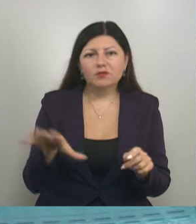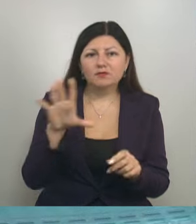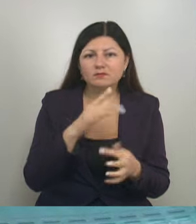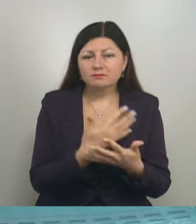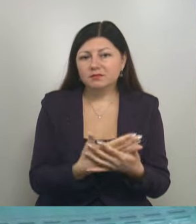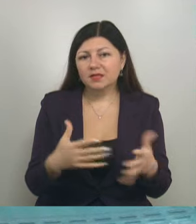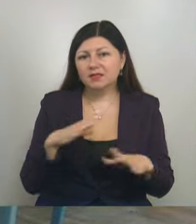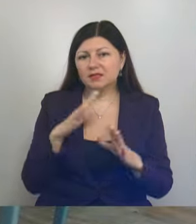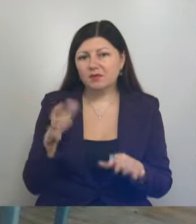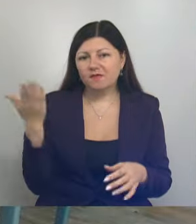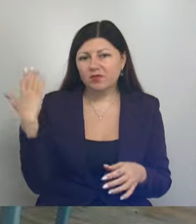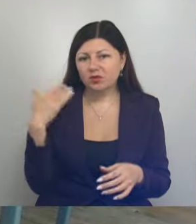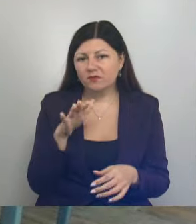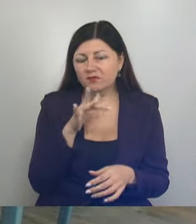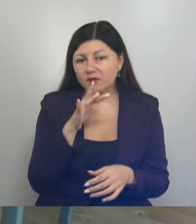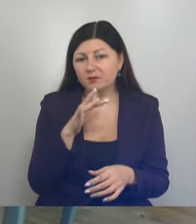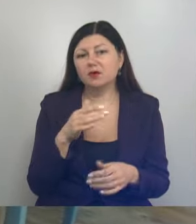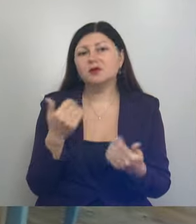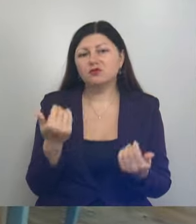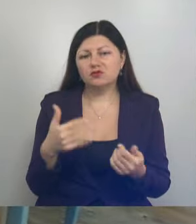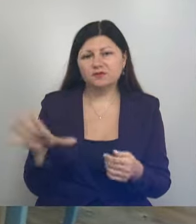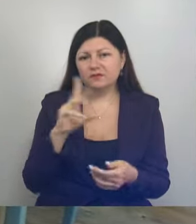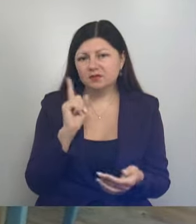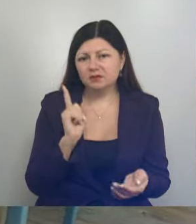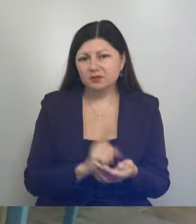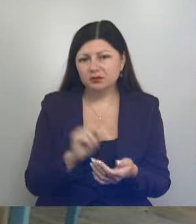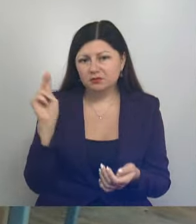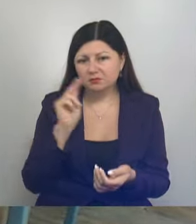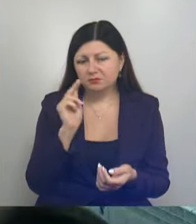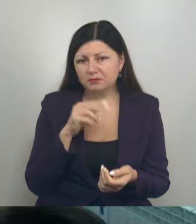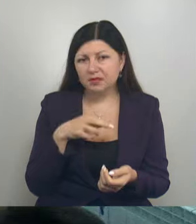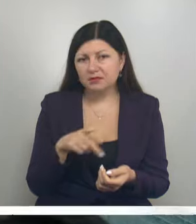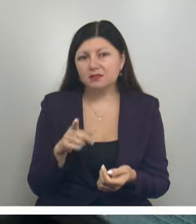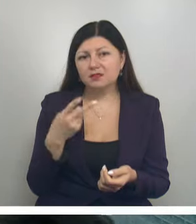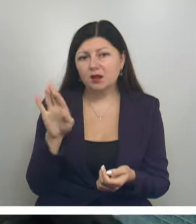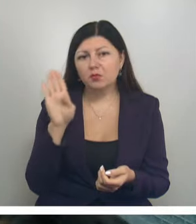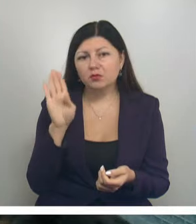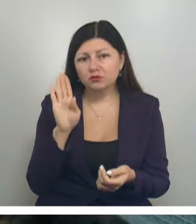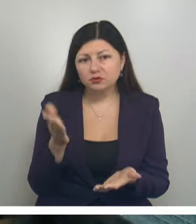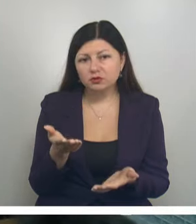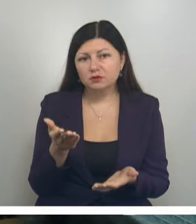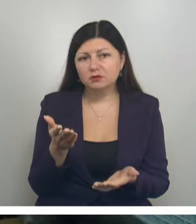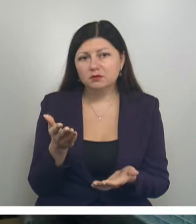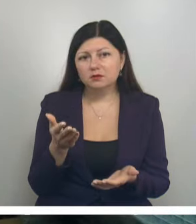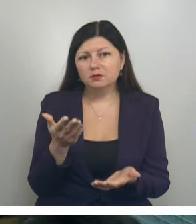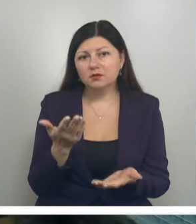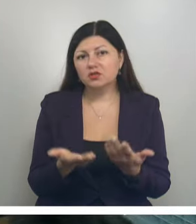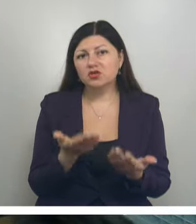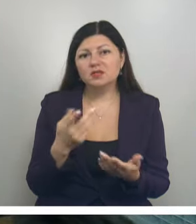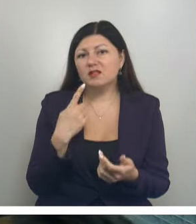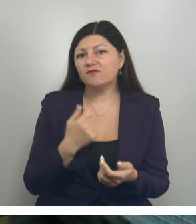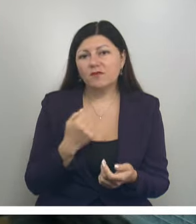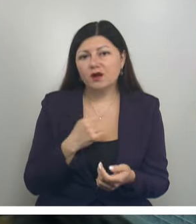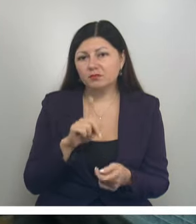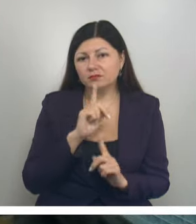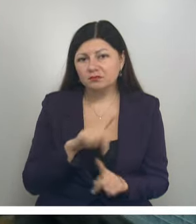в то время. Пройти все должны по-любому. Потому что как для мужчины, вот даже если он в армию не